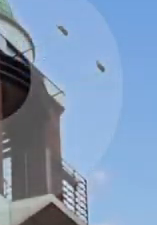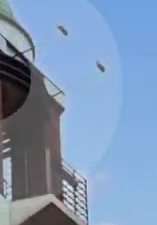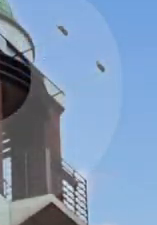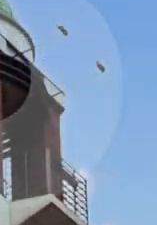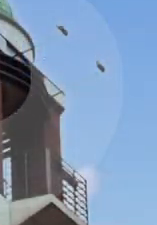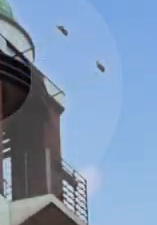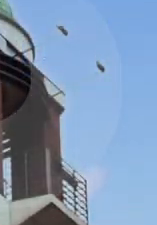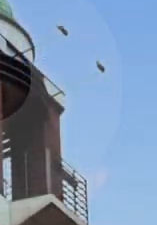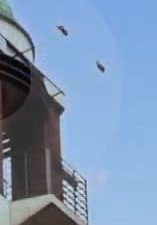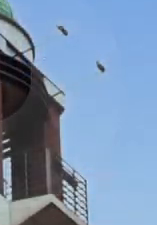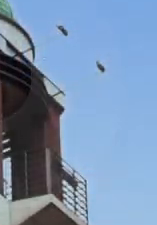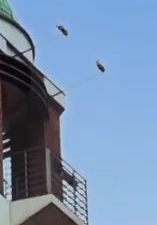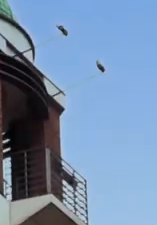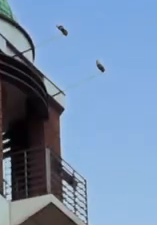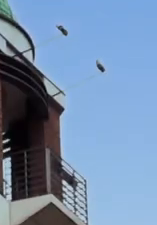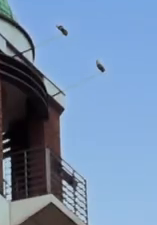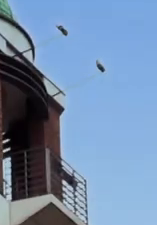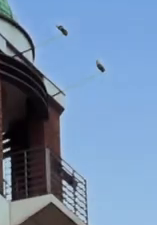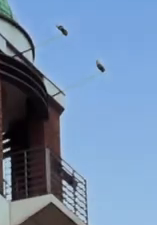교회가 함께합니다.